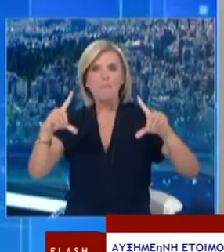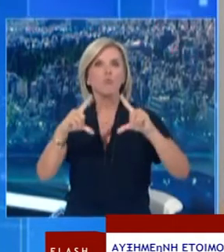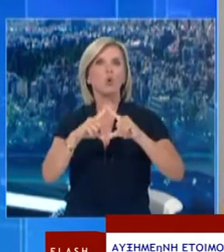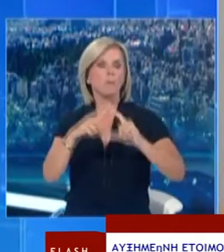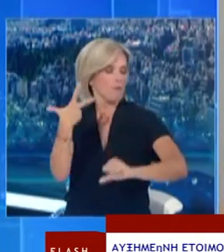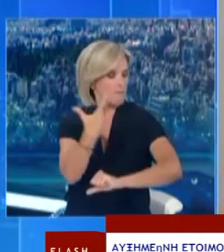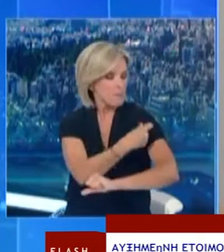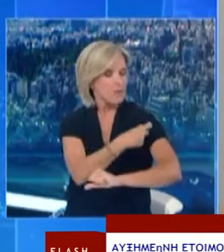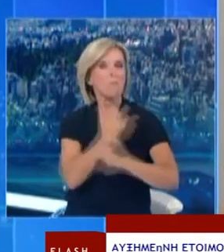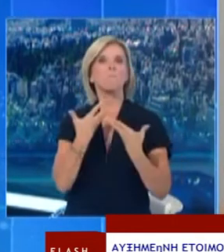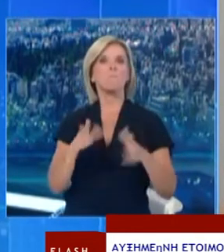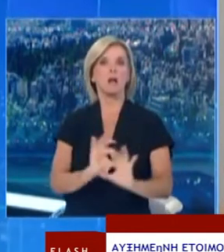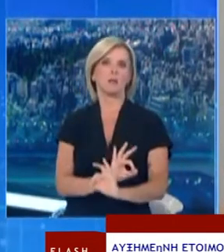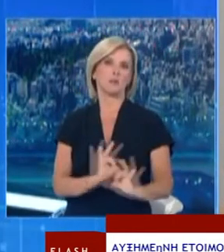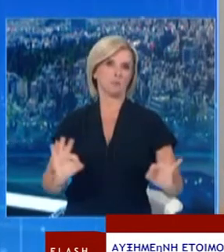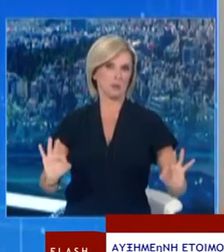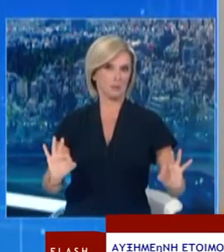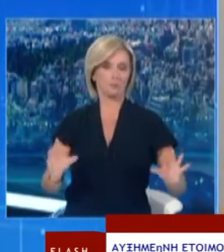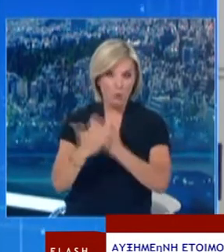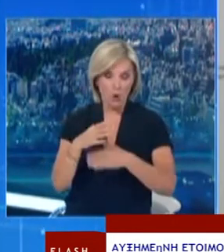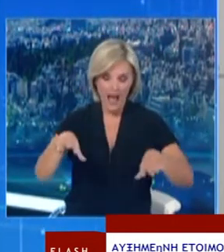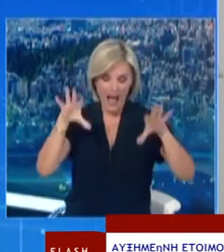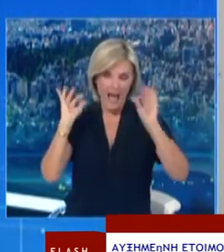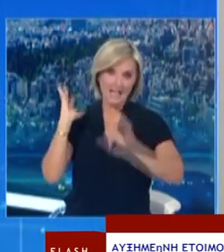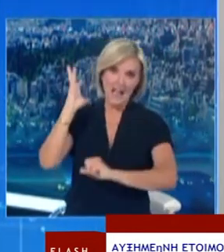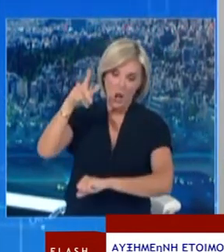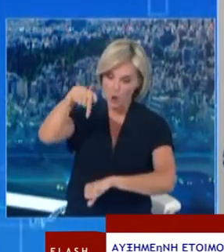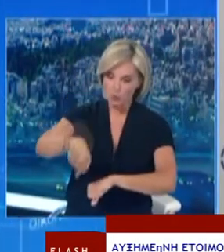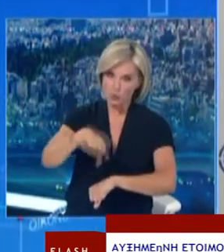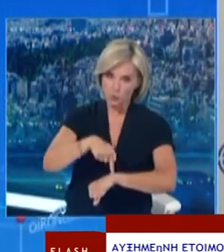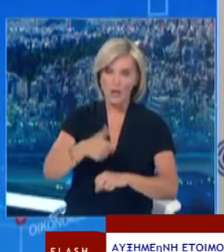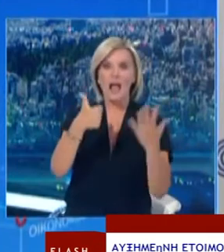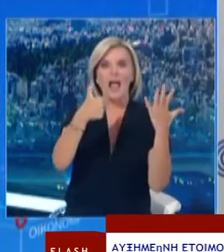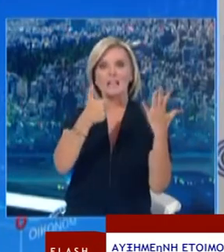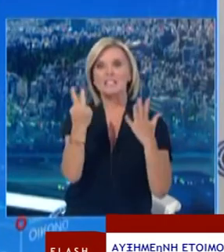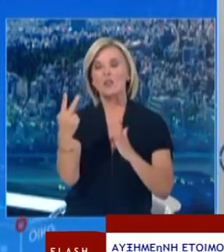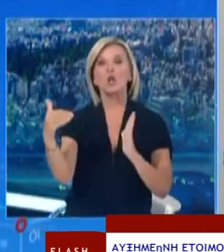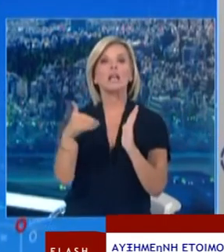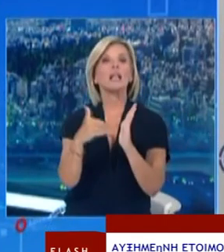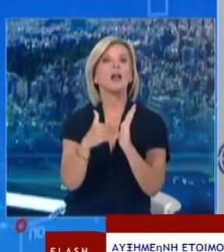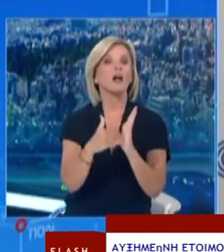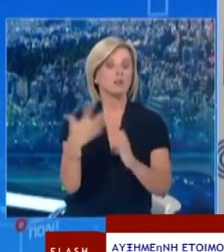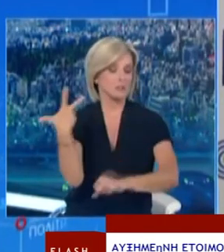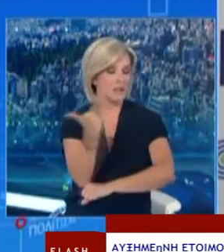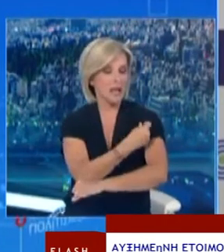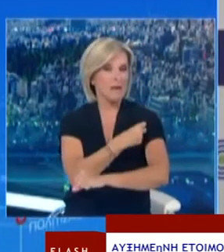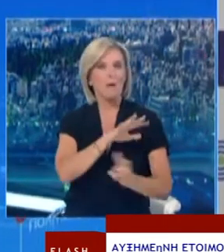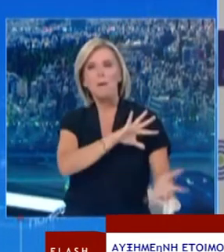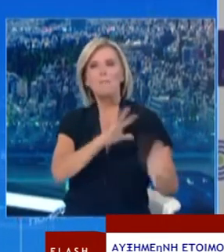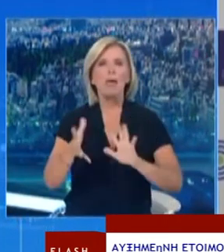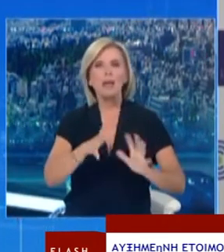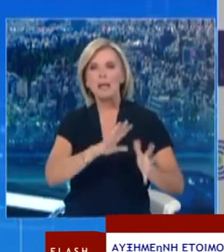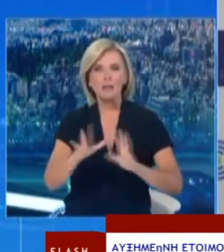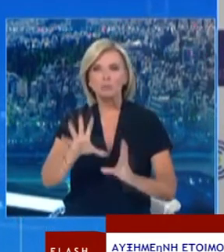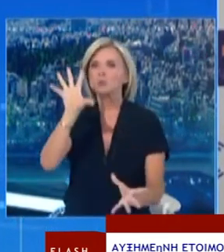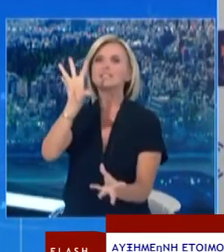έχουν πραγματοποιηθεί από το πρωί 62.000 εμβολιασμοί. Η μέρα αναμένεται να κλείσει κοντά στους 75.000